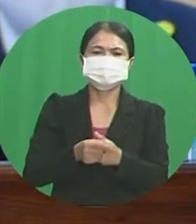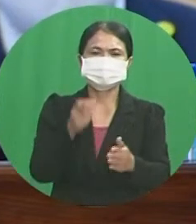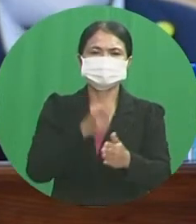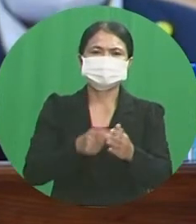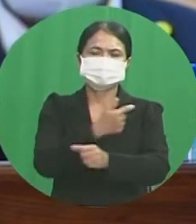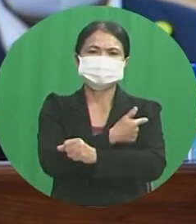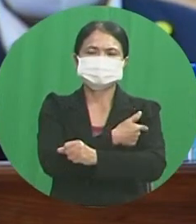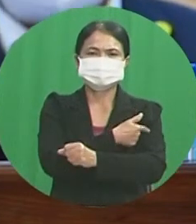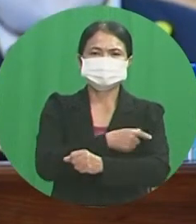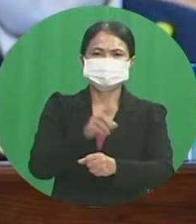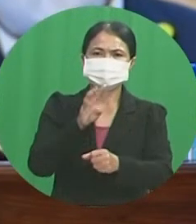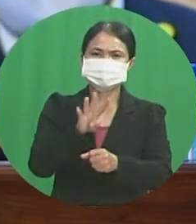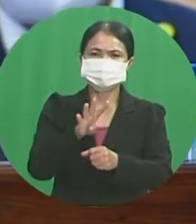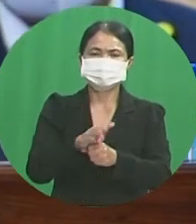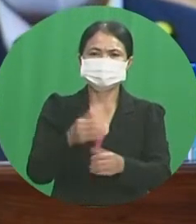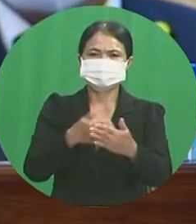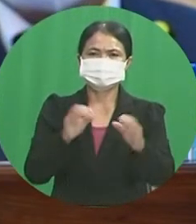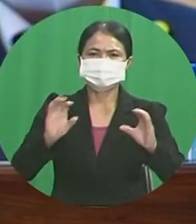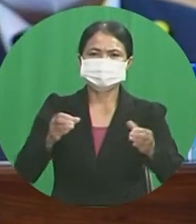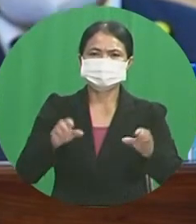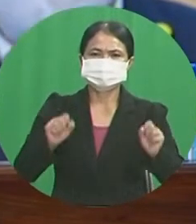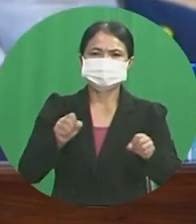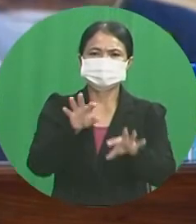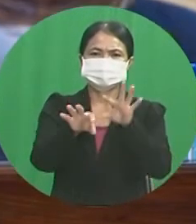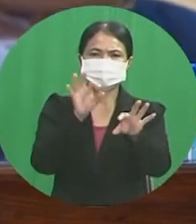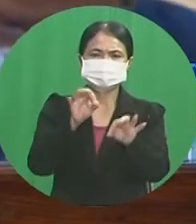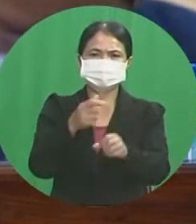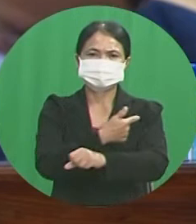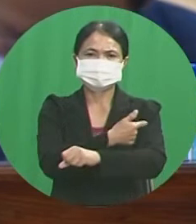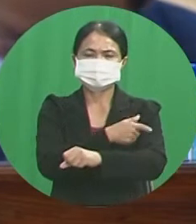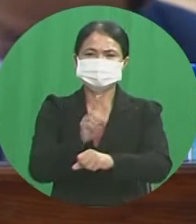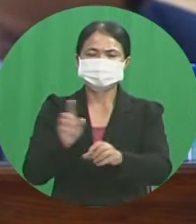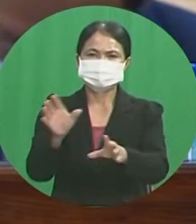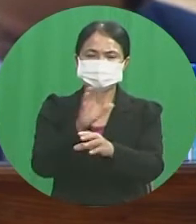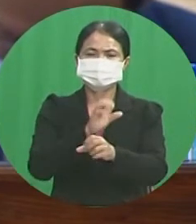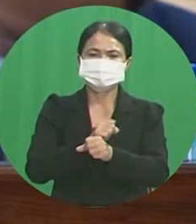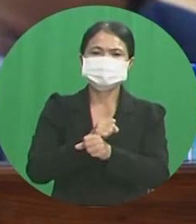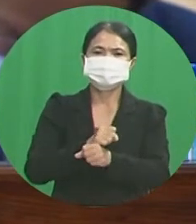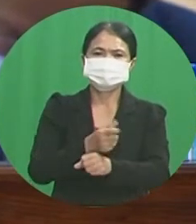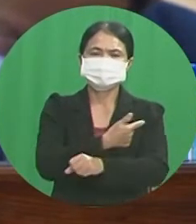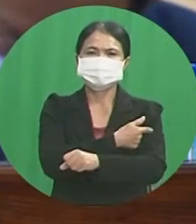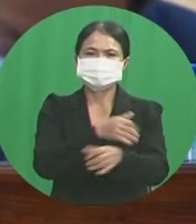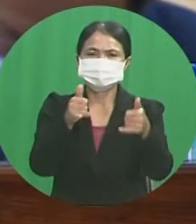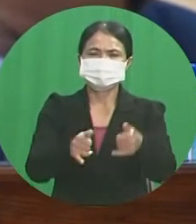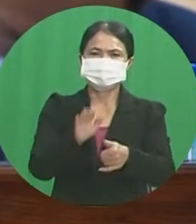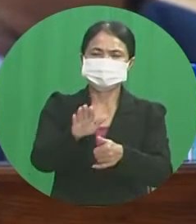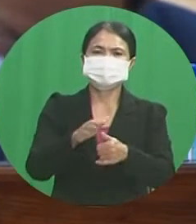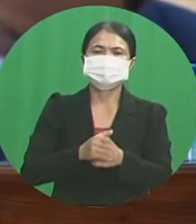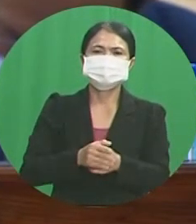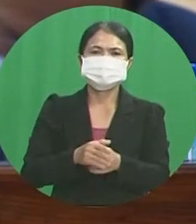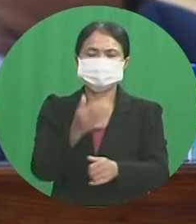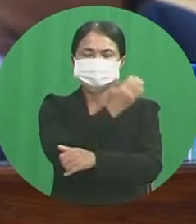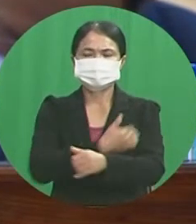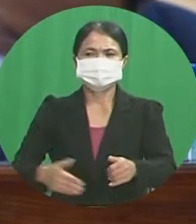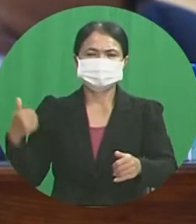ណីចាក់វ៉ាក់សាំងដូសទី4ម្ចាស់ក្រុមហ៊ុនក៏អាចជ្រើសរើសទិញវ៉ាក់សាំងណាក៏បានសម្រាប់ចាក់ឲ្យបុគ្គលិកខ្លួនសម្ដេចតេ